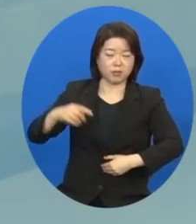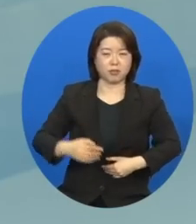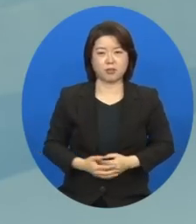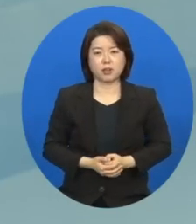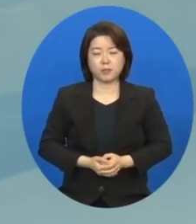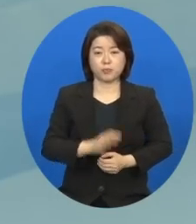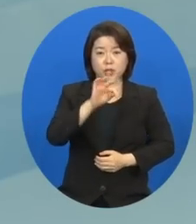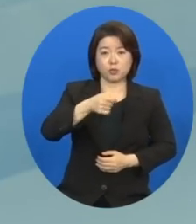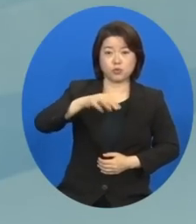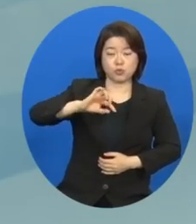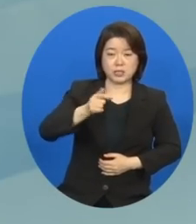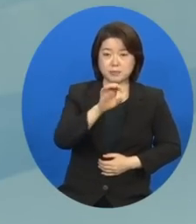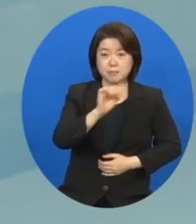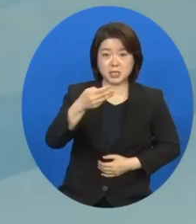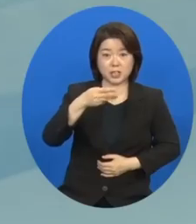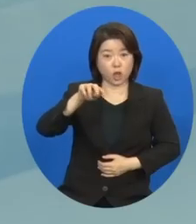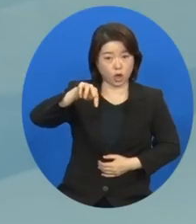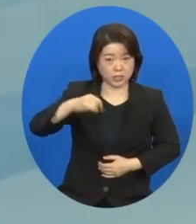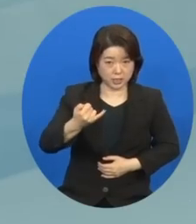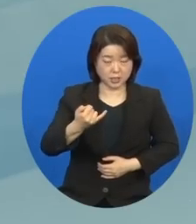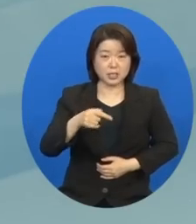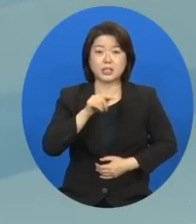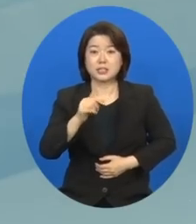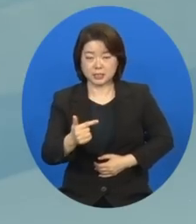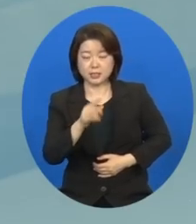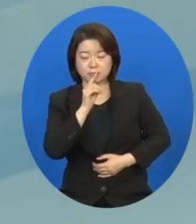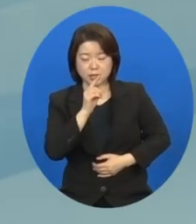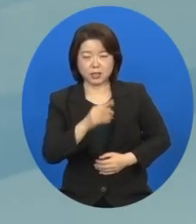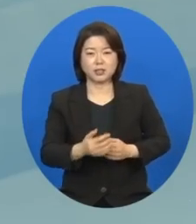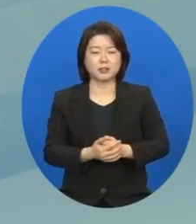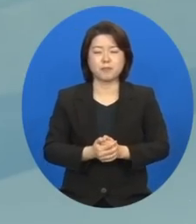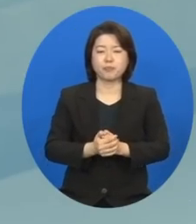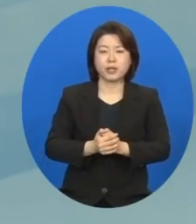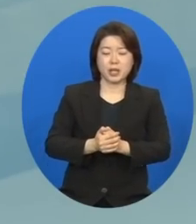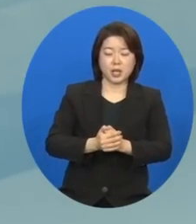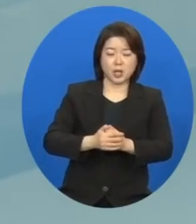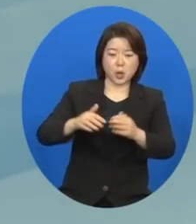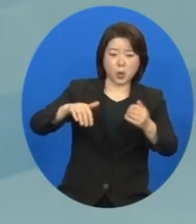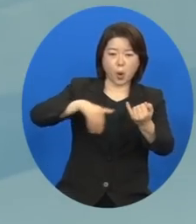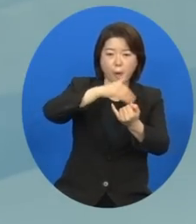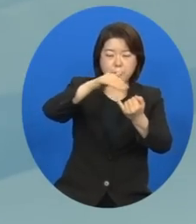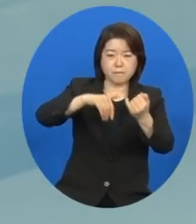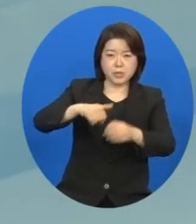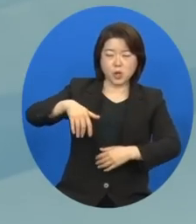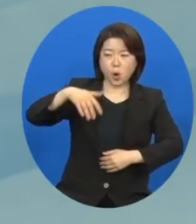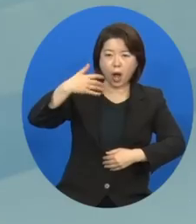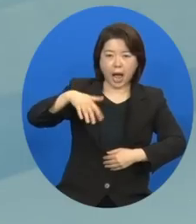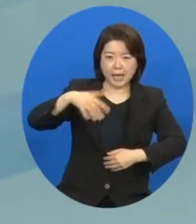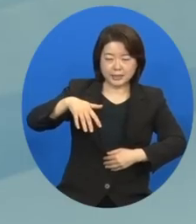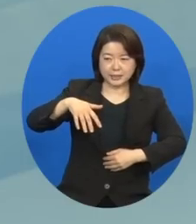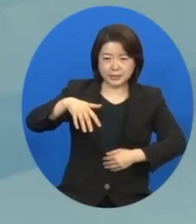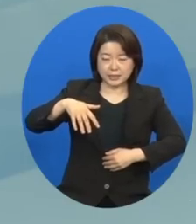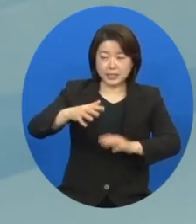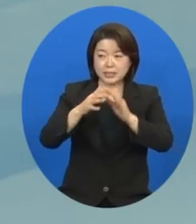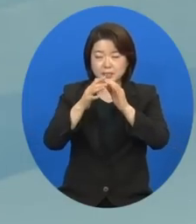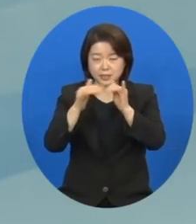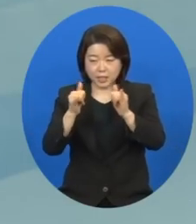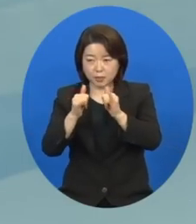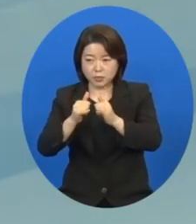유진 피터슨이라는 분이 돌아가셨지만 그 미원고를 모아서 출간한 책이 있어요. 잘 산다는 것, 이 제목이